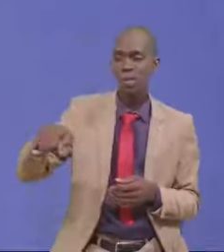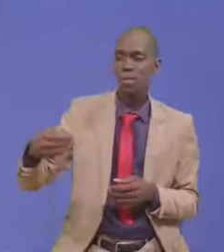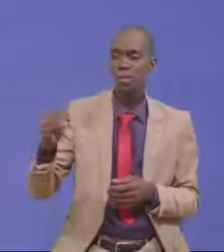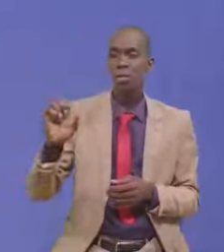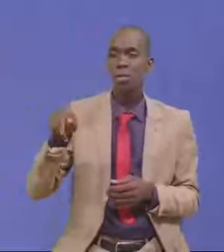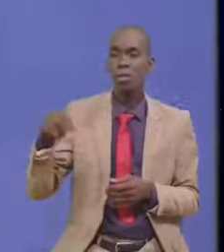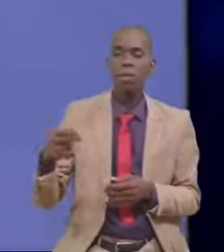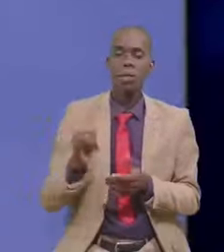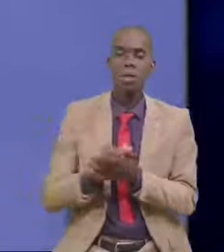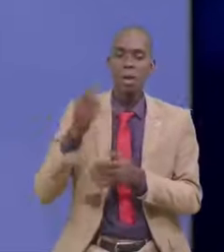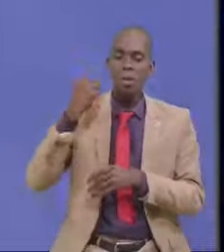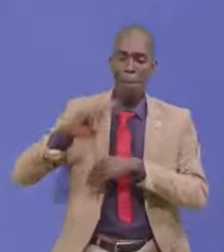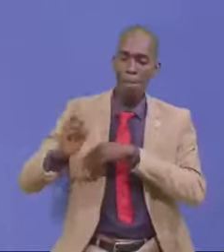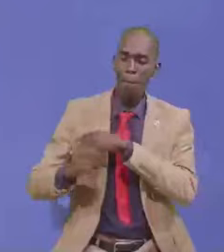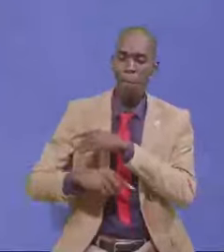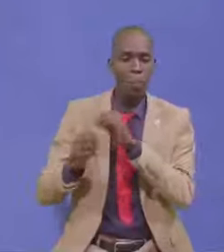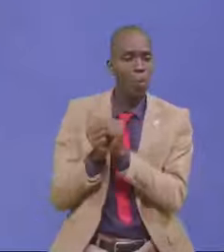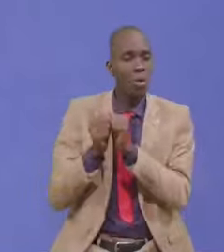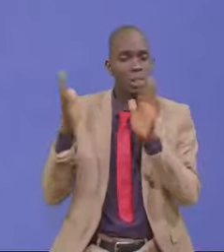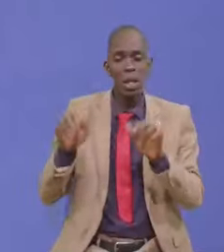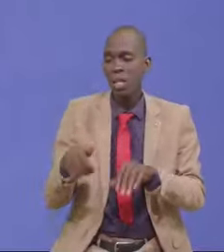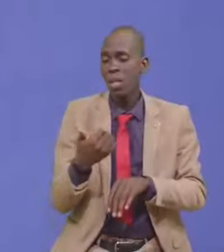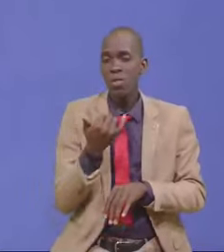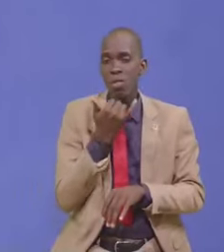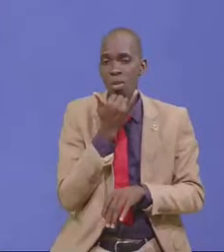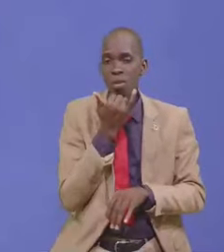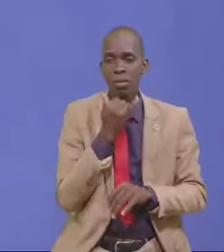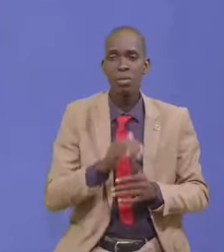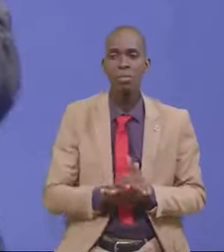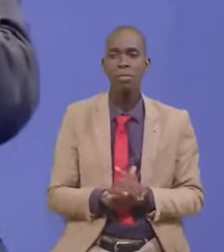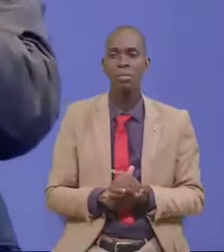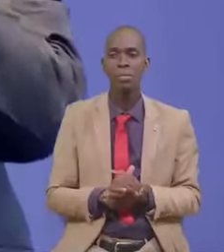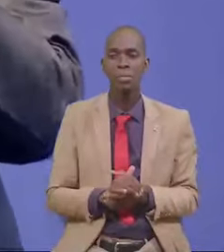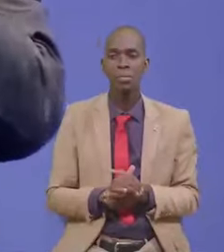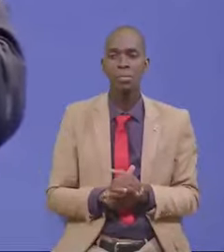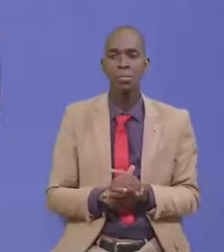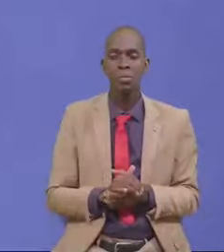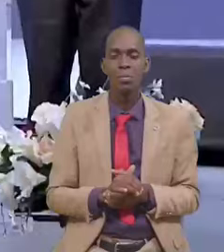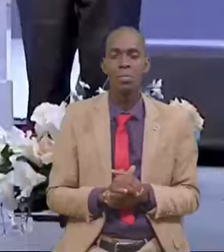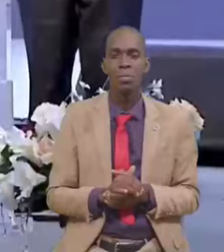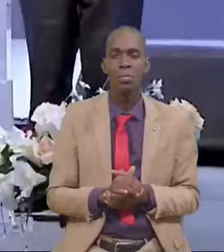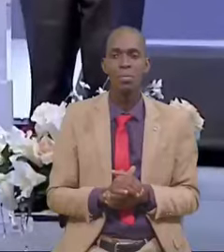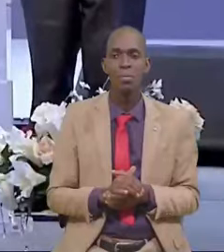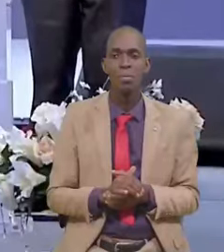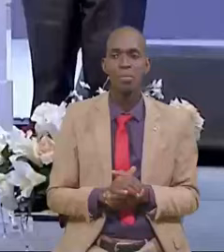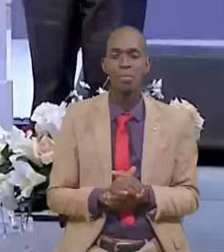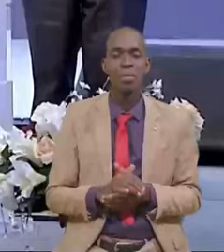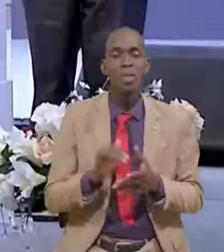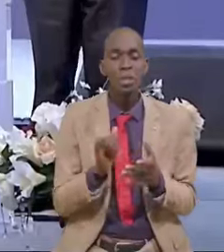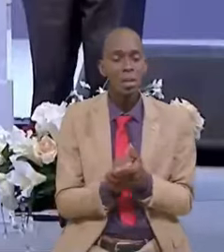C'est le Joseph qui avait été condamné sans commettre une offense. Sans pareil.